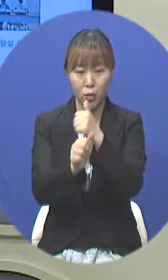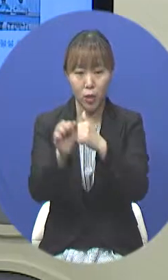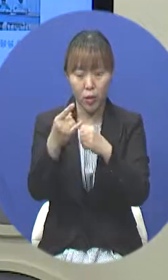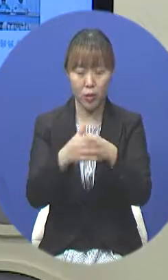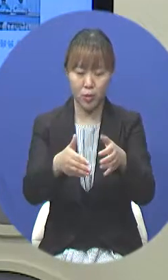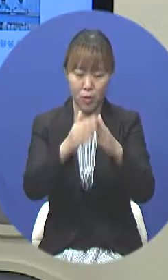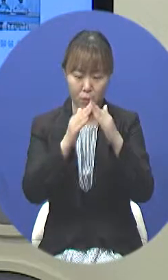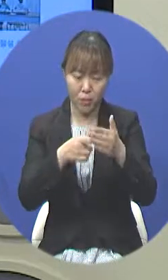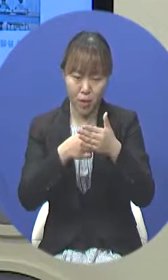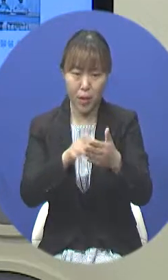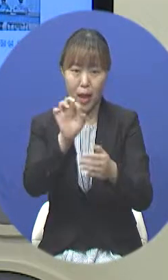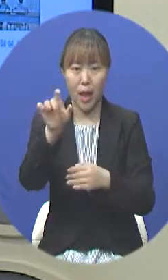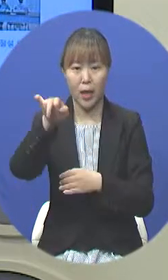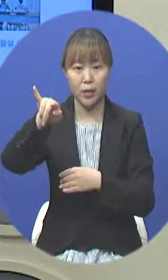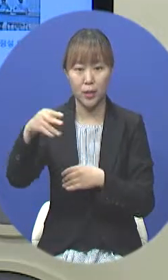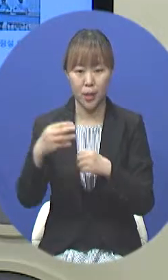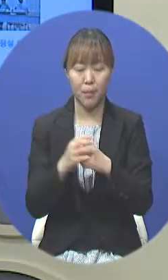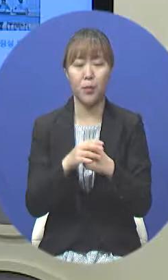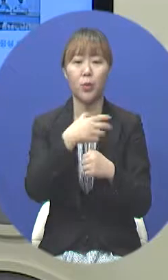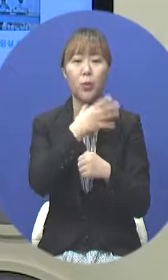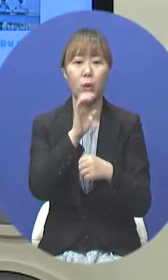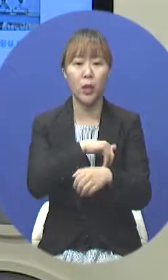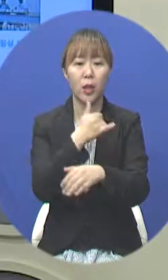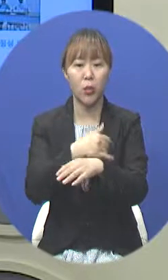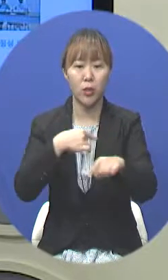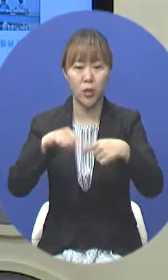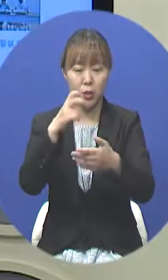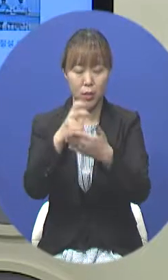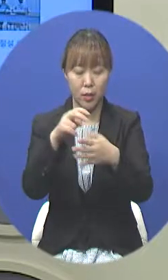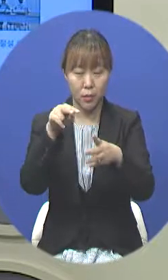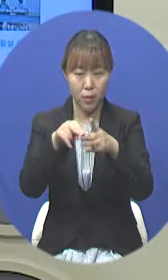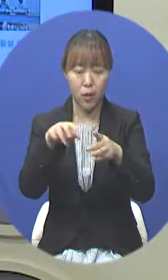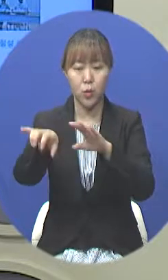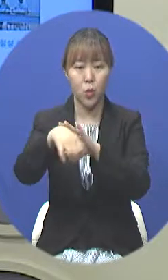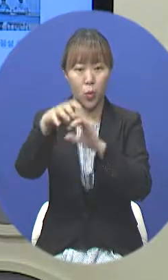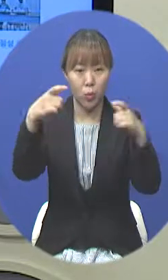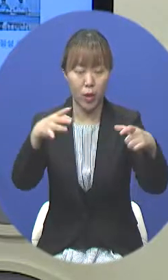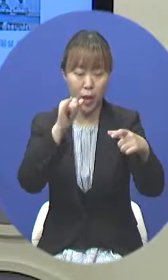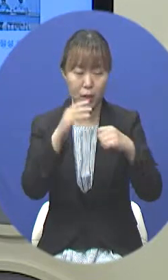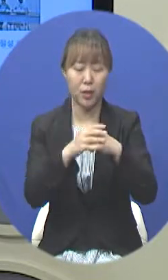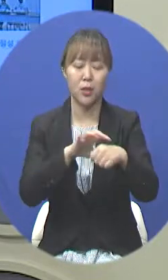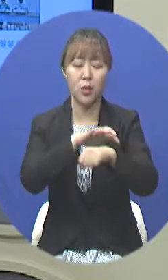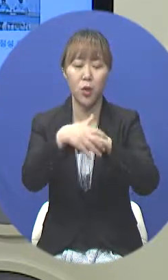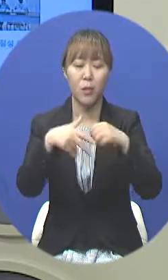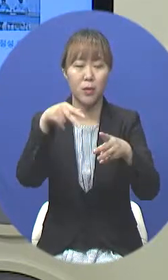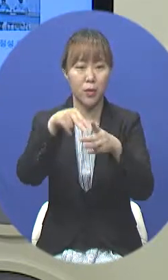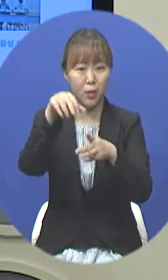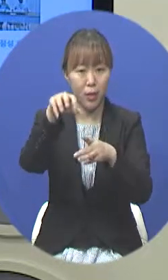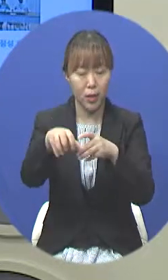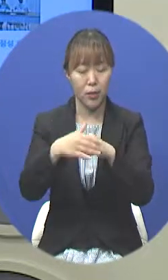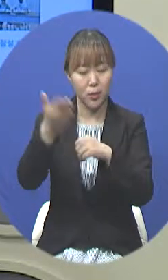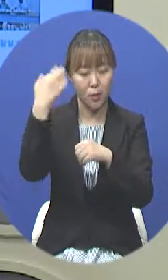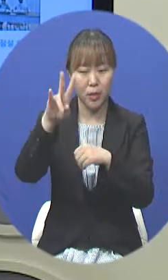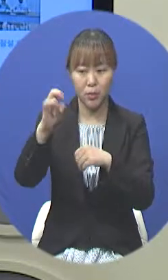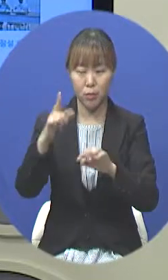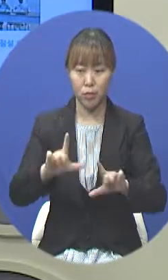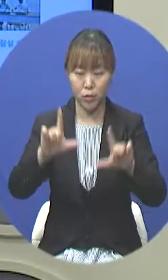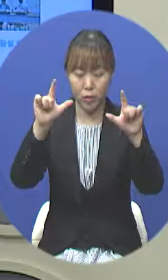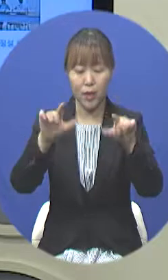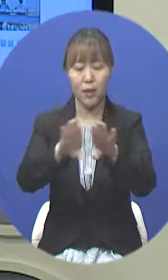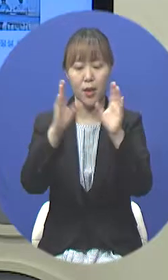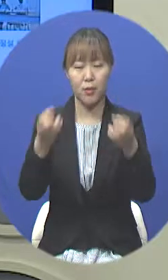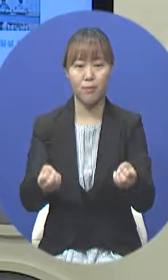설립을 주도해온 나 샘 노인 인권 정책 센터 가 서울 종로구에 위치한 글로벌 센터 에서 지난 26일